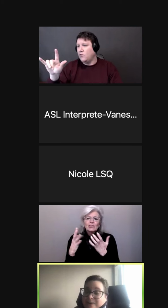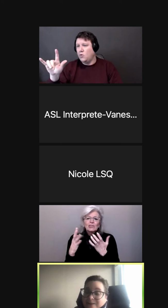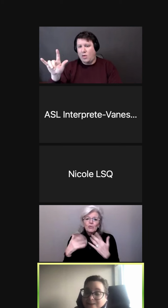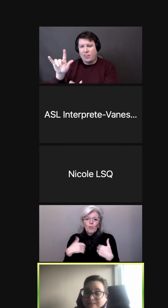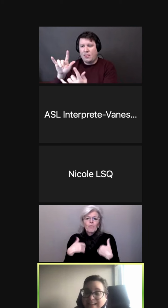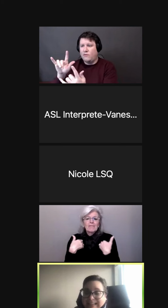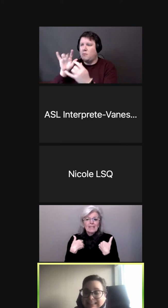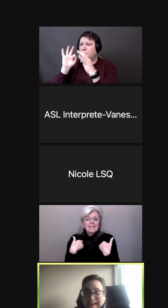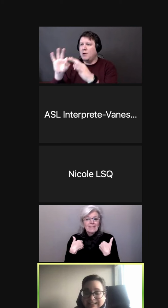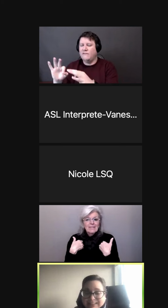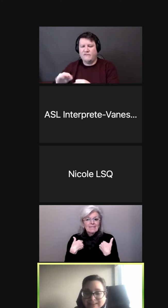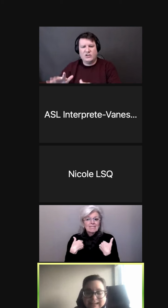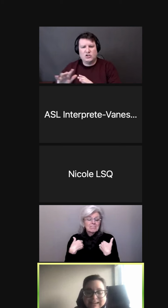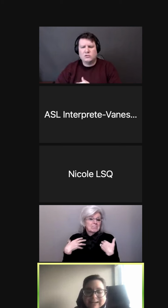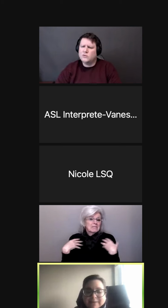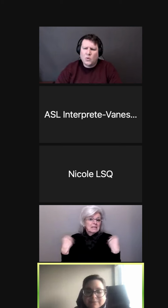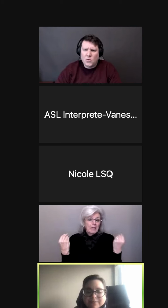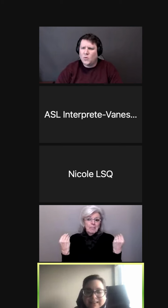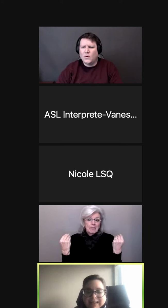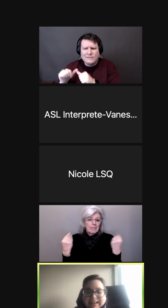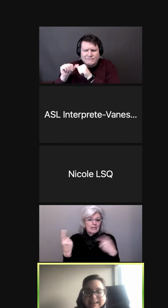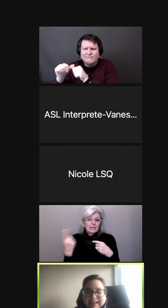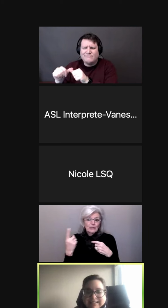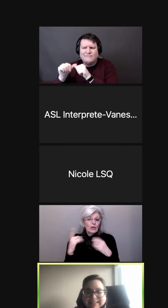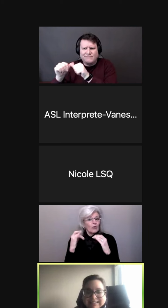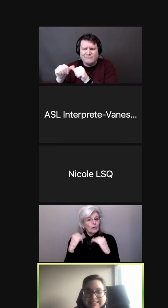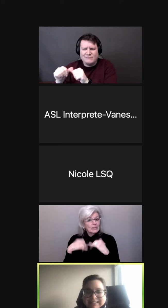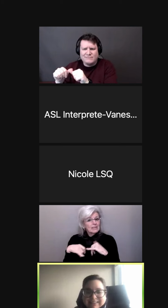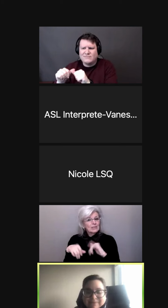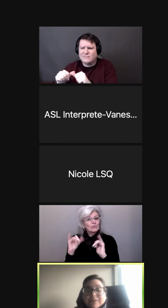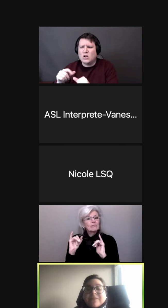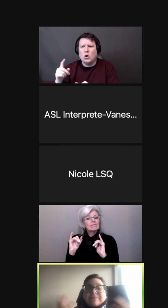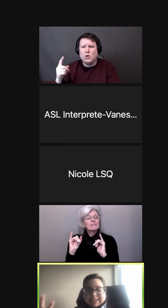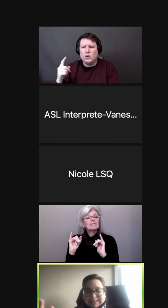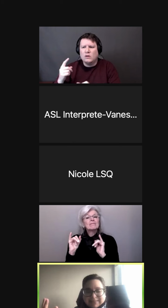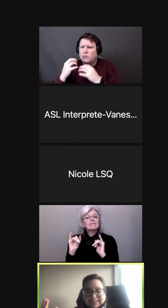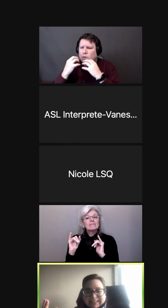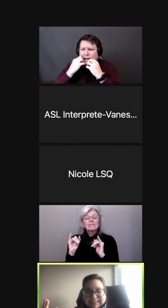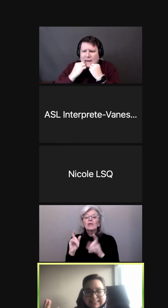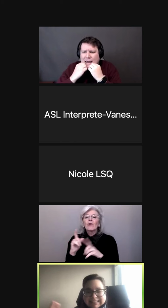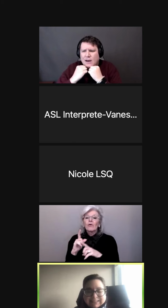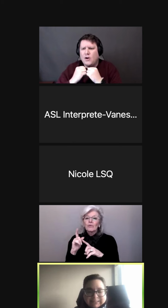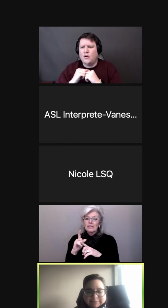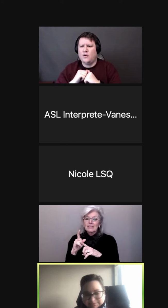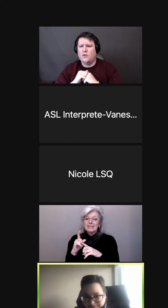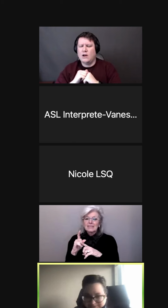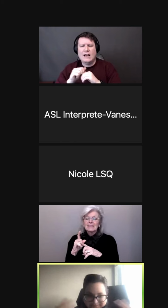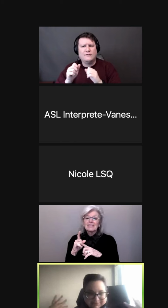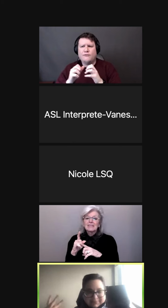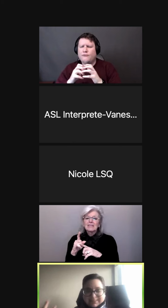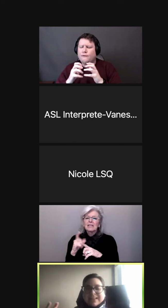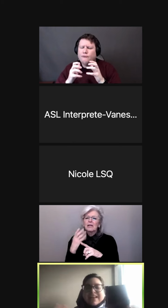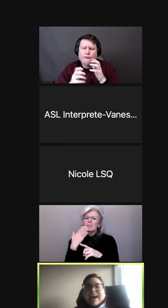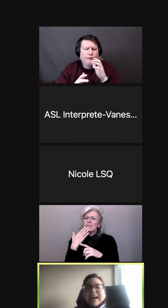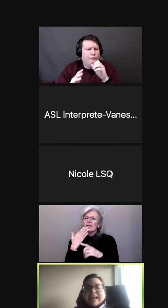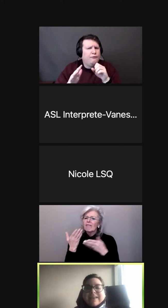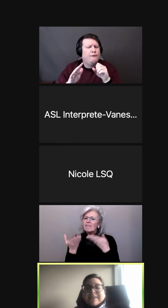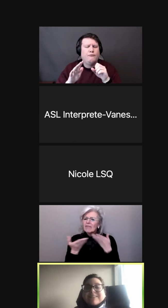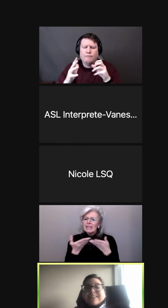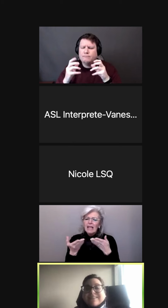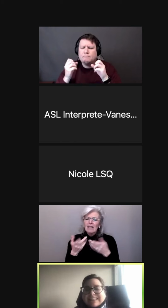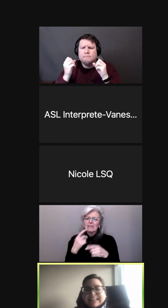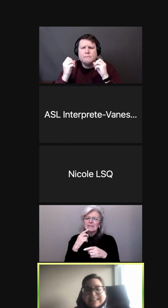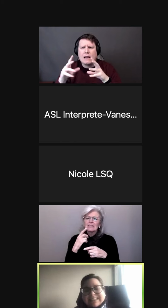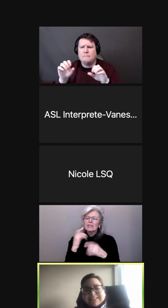simplement. C'est quelque chose qui est continu. C'est une bienveillance continue. Et c'est